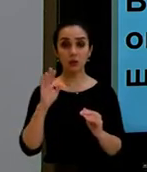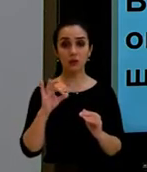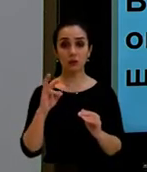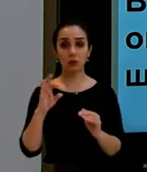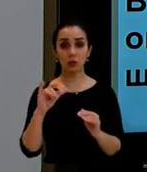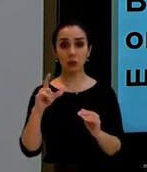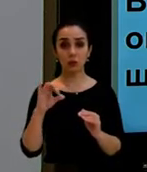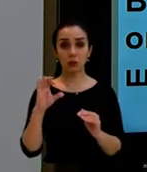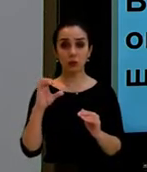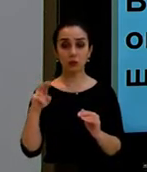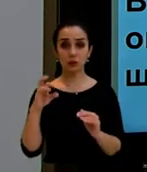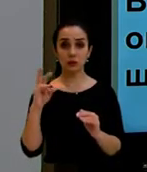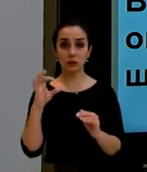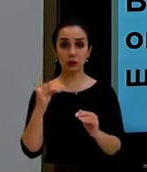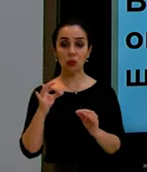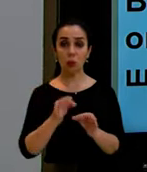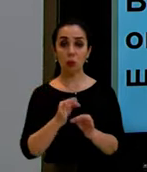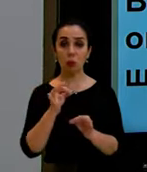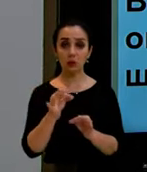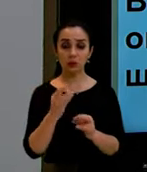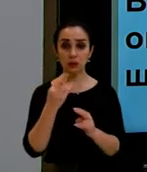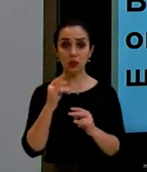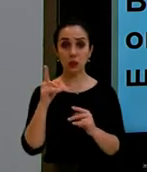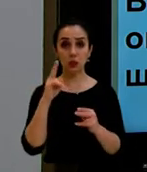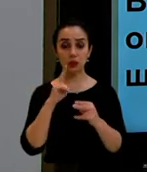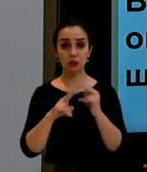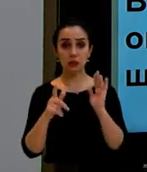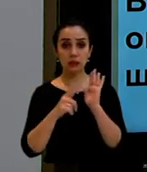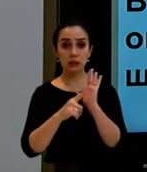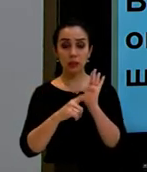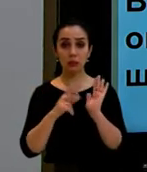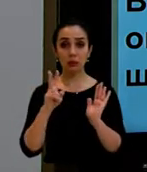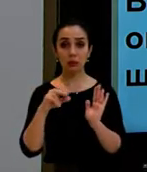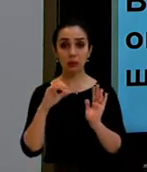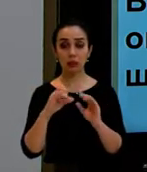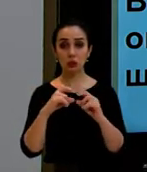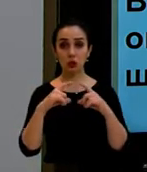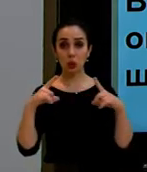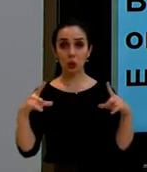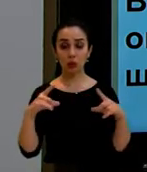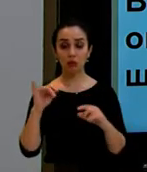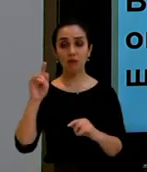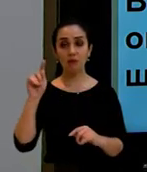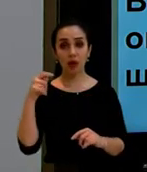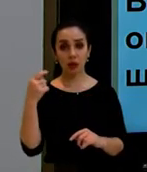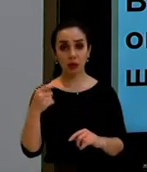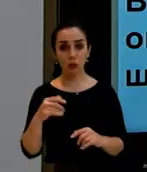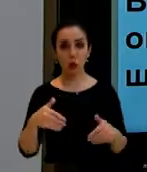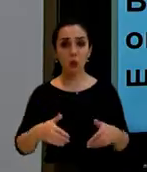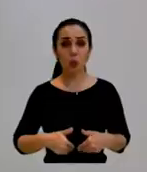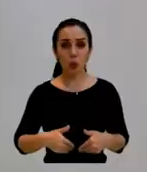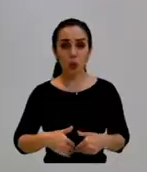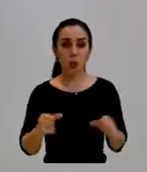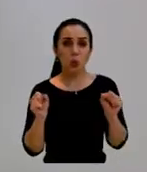Вологодской области, где он окончил 7 классов школы. Ребята, война,